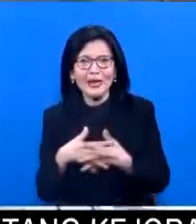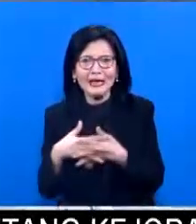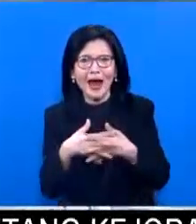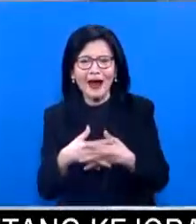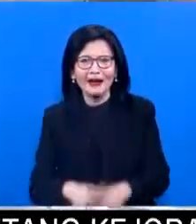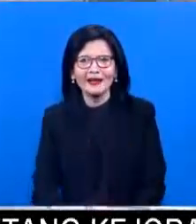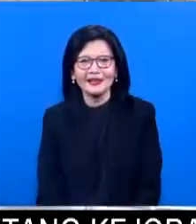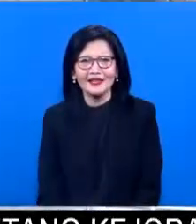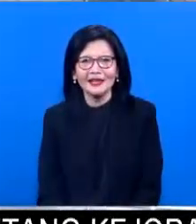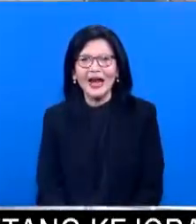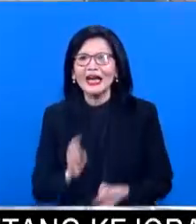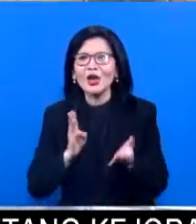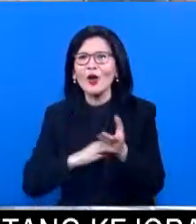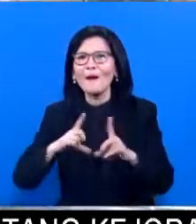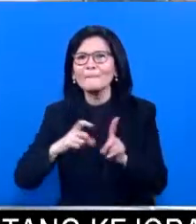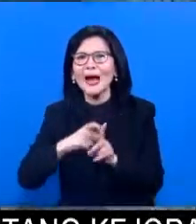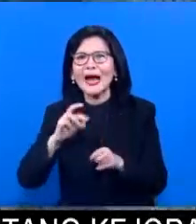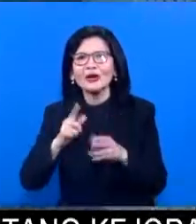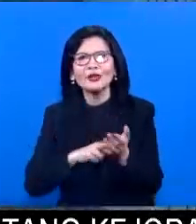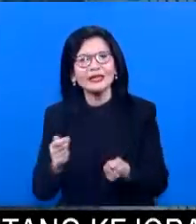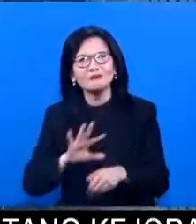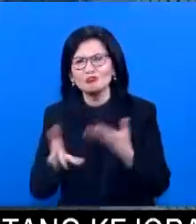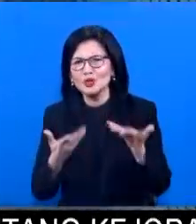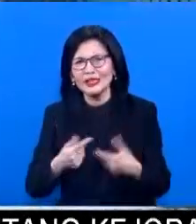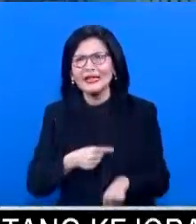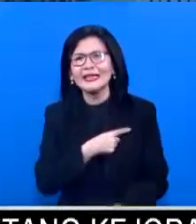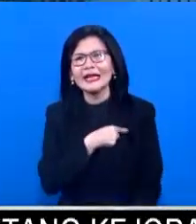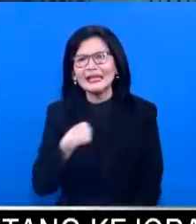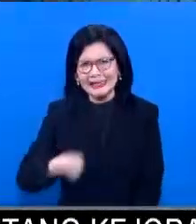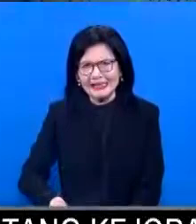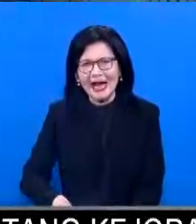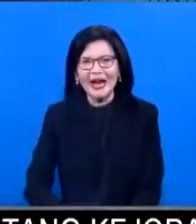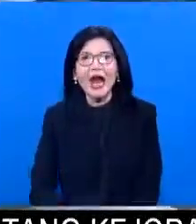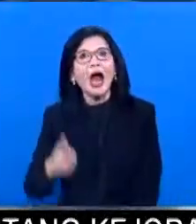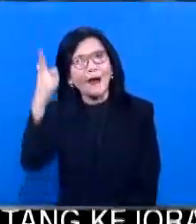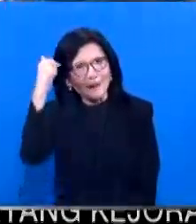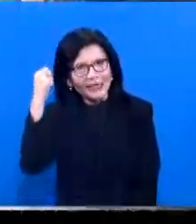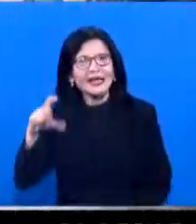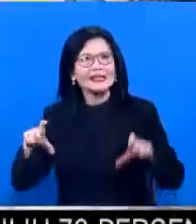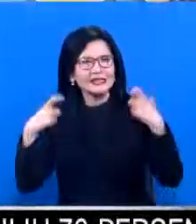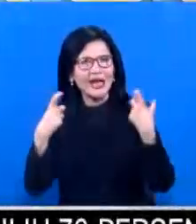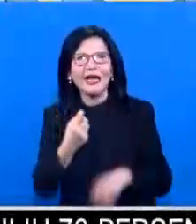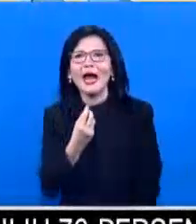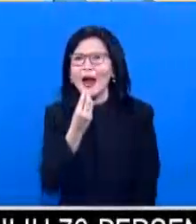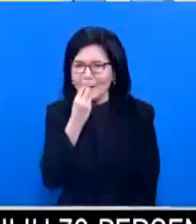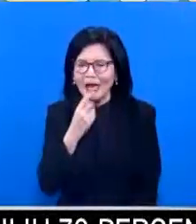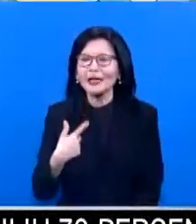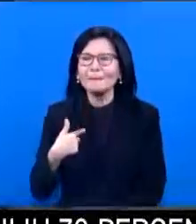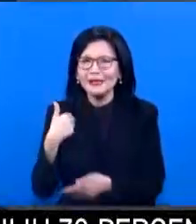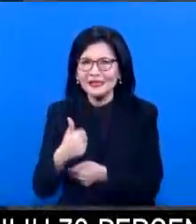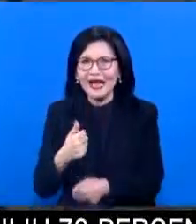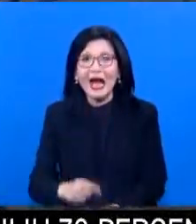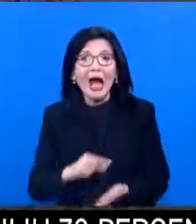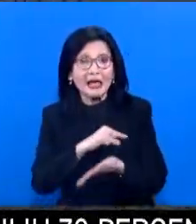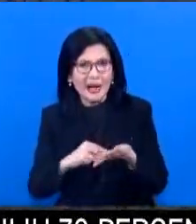Kalau makaroni schotel Chinese kayak. Belajar sejarah dari makanan bisa banget. Karena meski